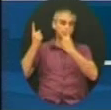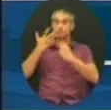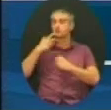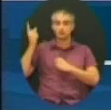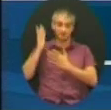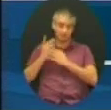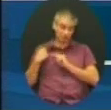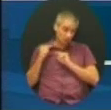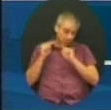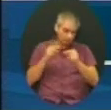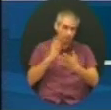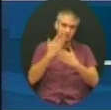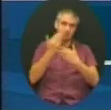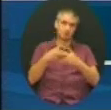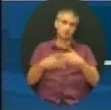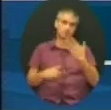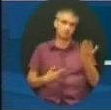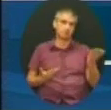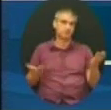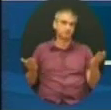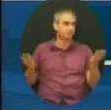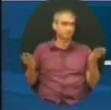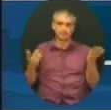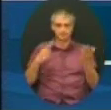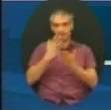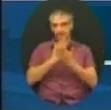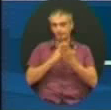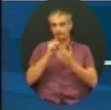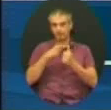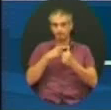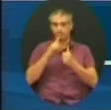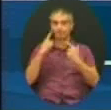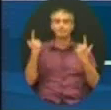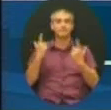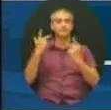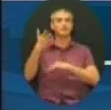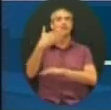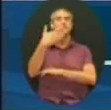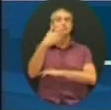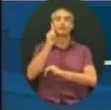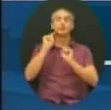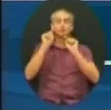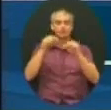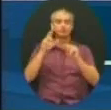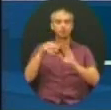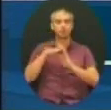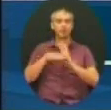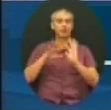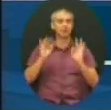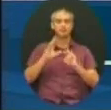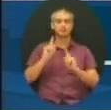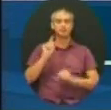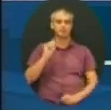בהרצליה, ועד שהייתי מגיעה זה היה מסתיים. אז זה חלק מהעניין. ובאירוע ממלכתי מגיעים, יש כללי טקס, מי